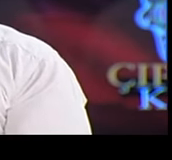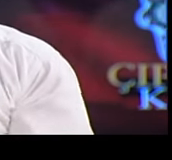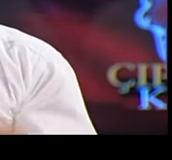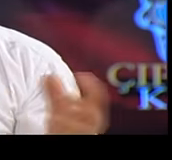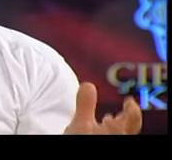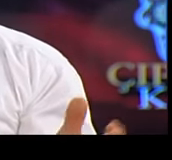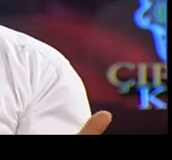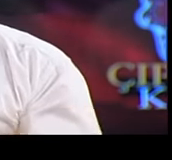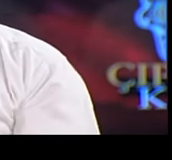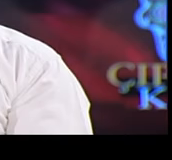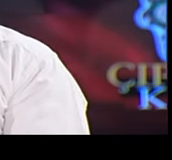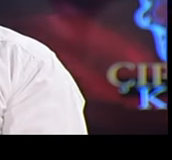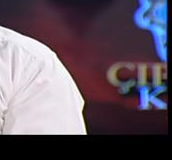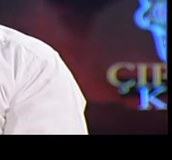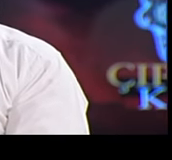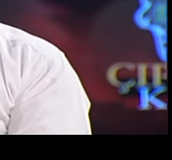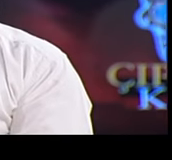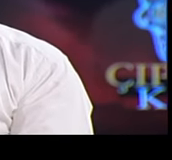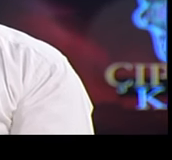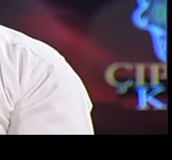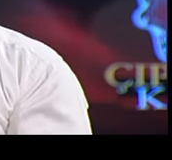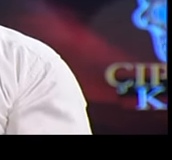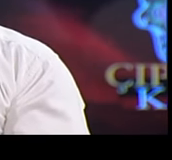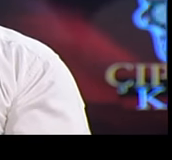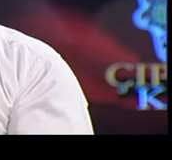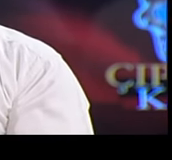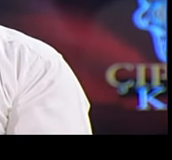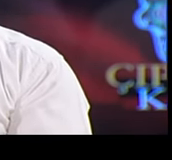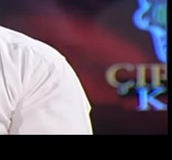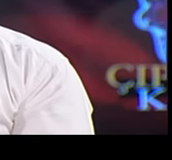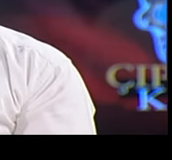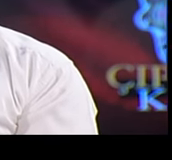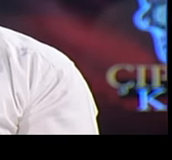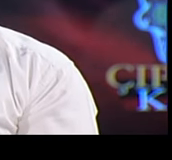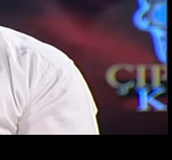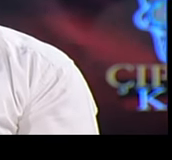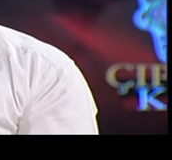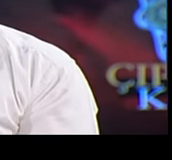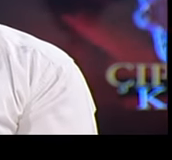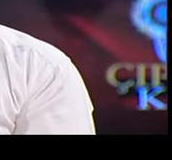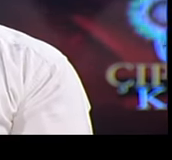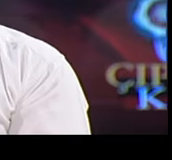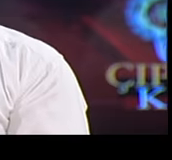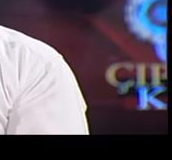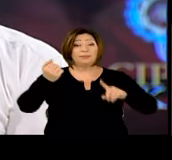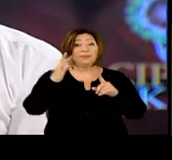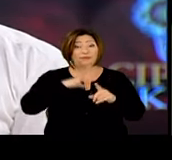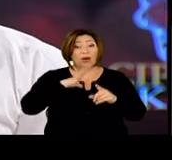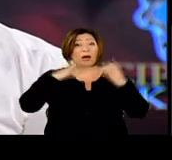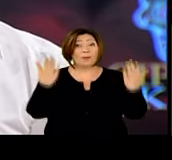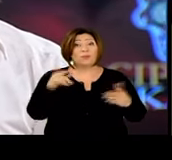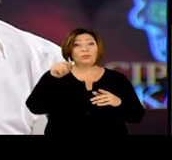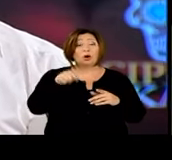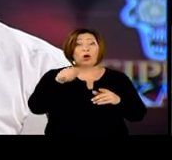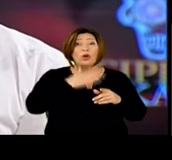var? Buyurun, restoran çok şimdi... küçük. Hasan Usta'dan başlayarak. Yüzlerce, binlerce tablada kebap satan kebapçı var ama bunlar içinden